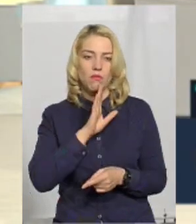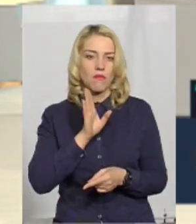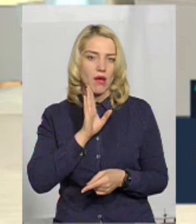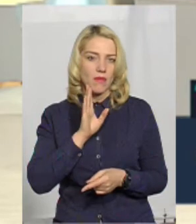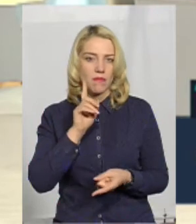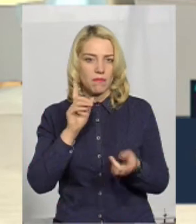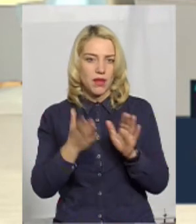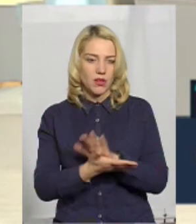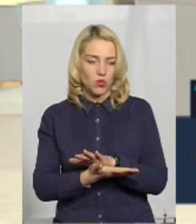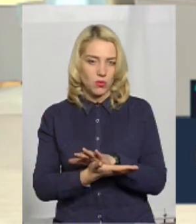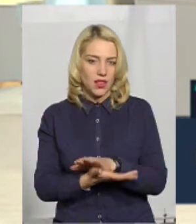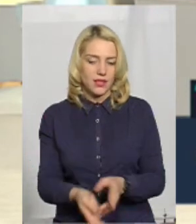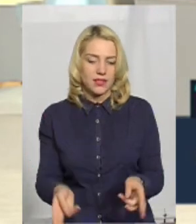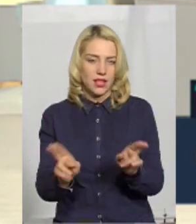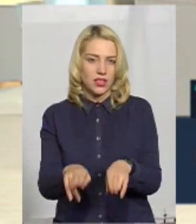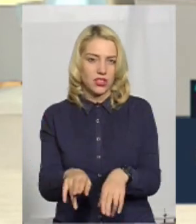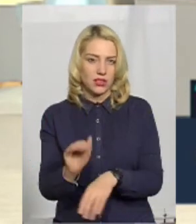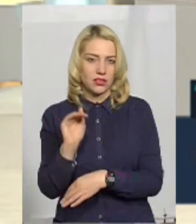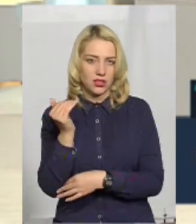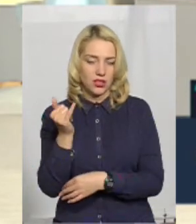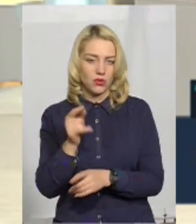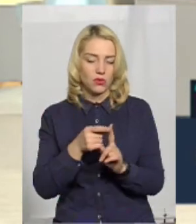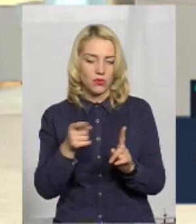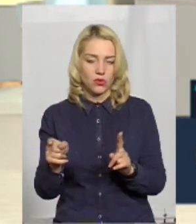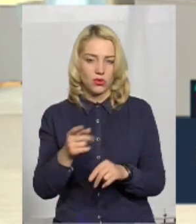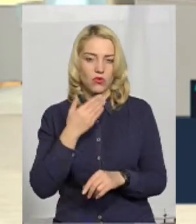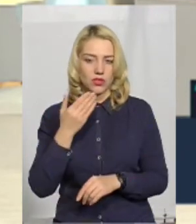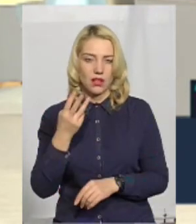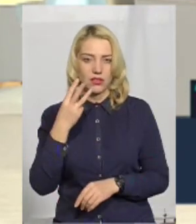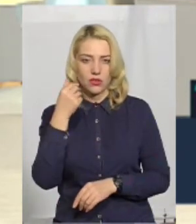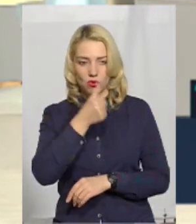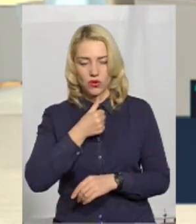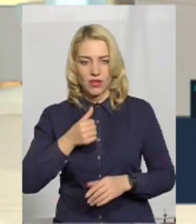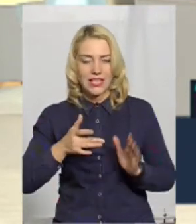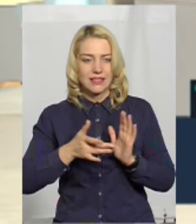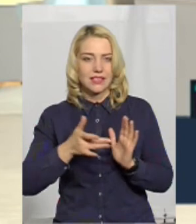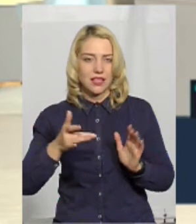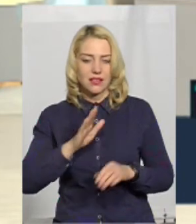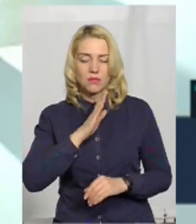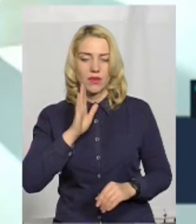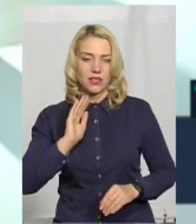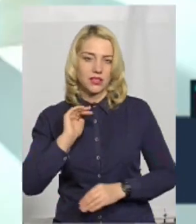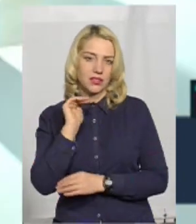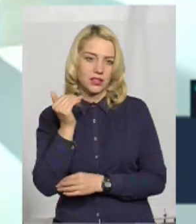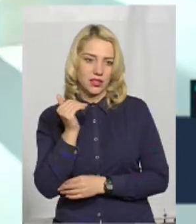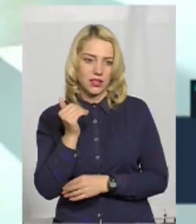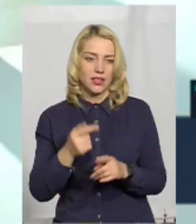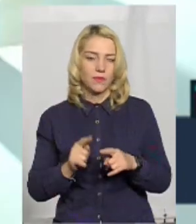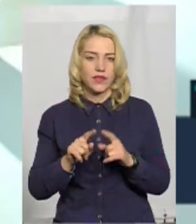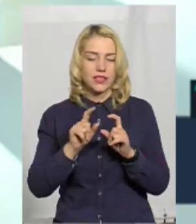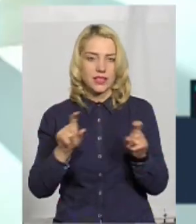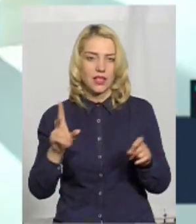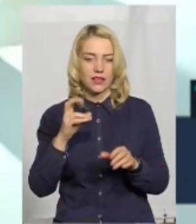передумала залишити. І протягом останніх 3 років у центрі матері і дитини, там заклад